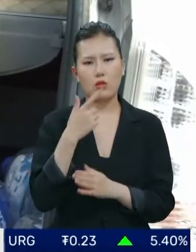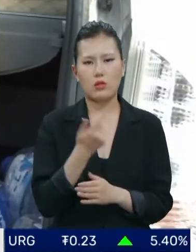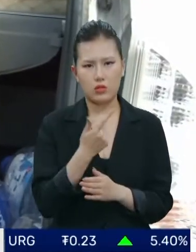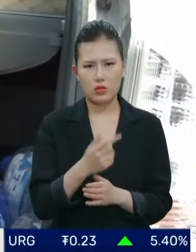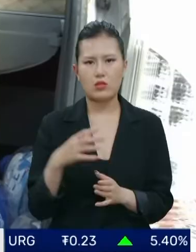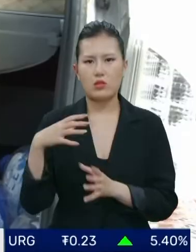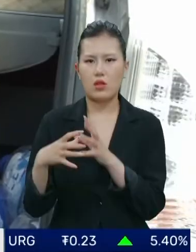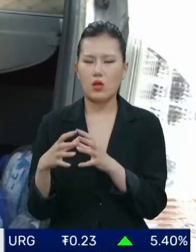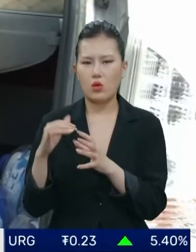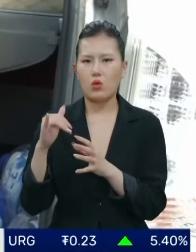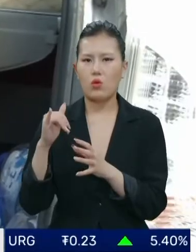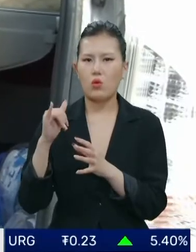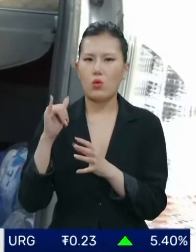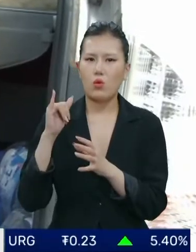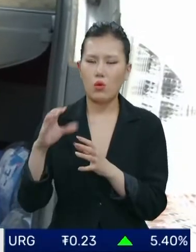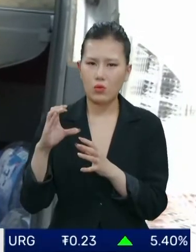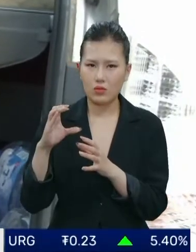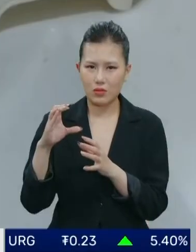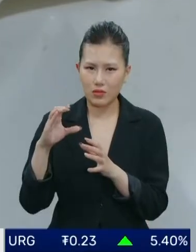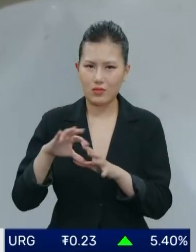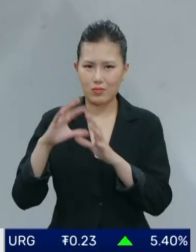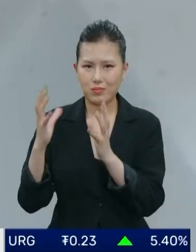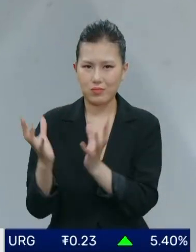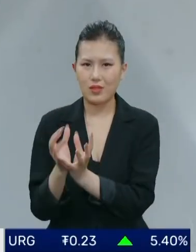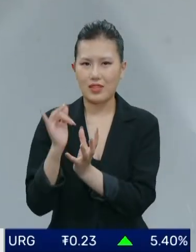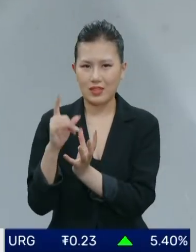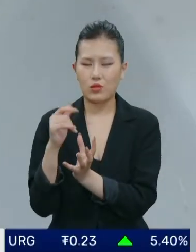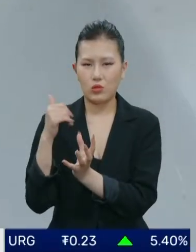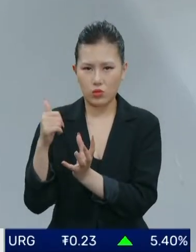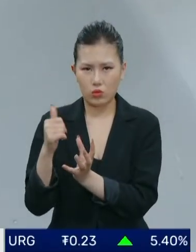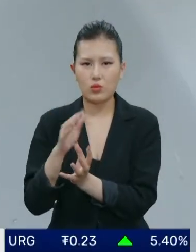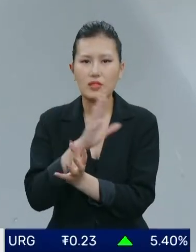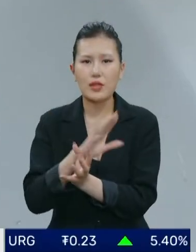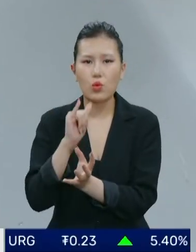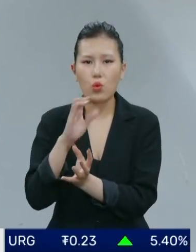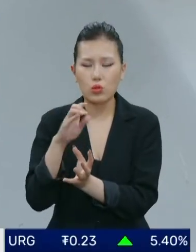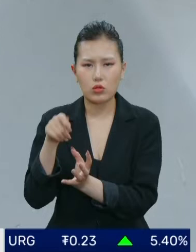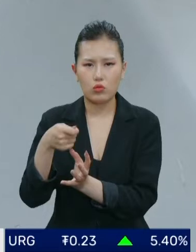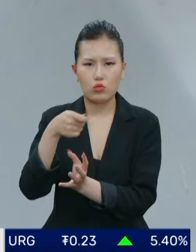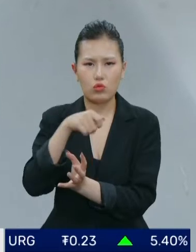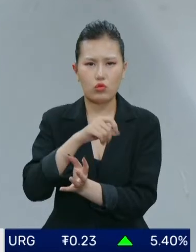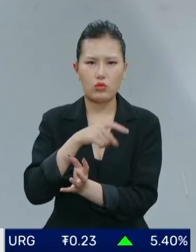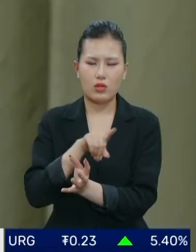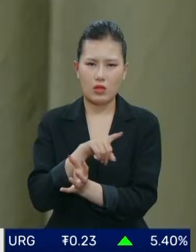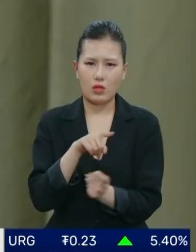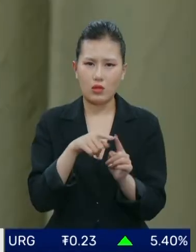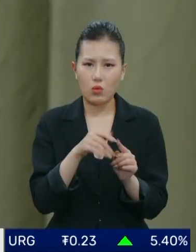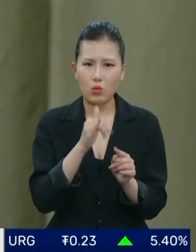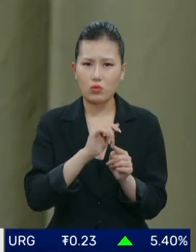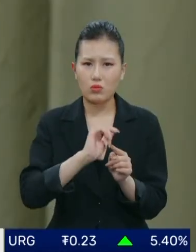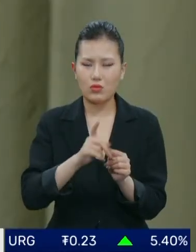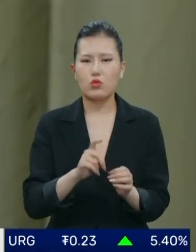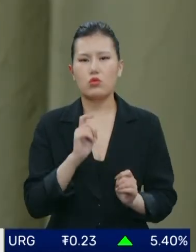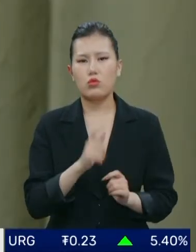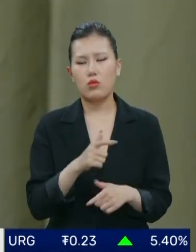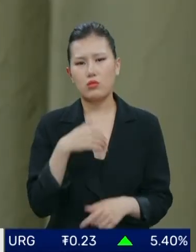багтаавал унтны ус ердөө нэг цайны халбахны хэмжээтэй. Хэрв энэ байдлаар чанман эрдэнэ гэж дээдэлдэг усаа хинэггүйгээр хэрэглэх бол Улаанбаатар хот